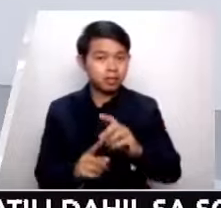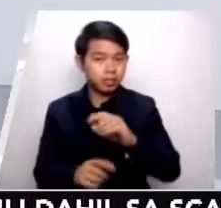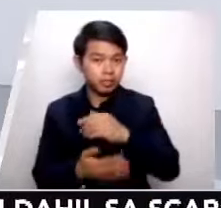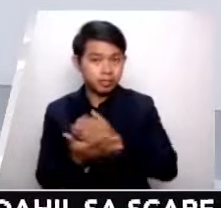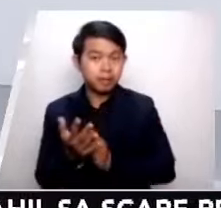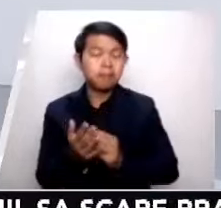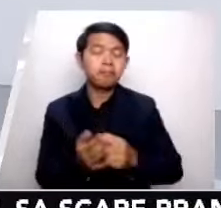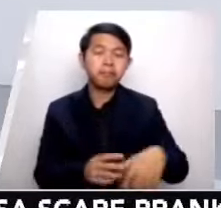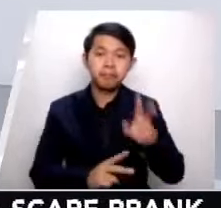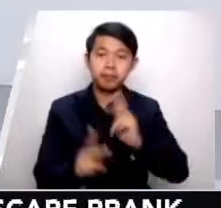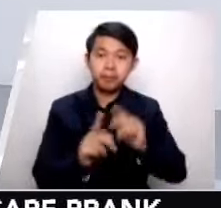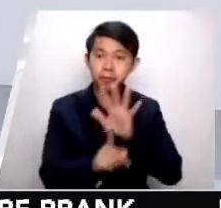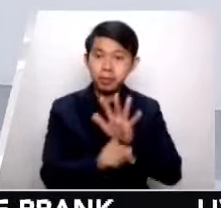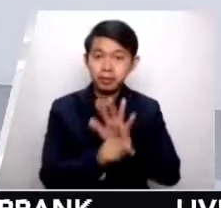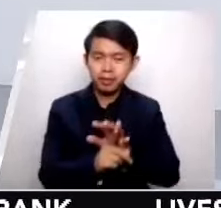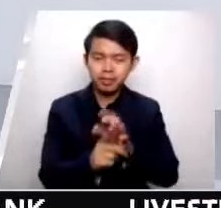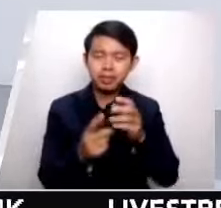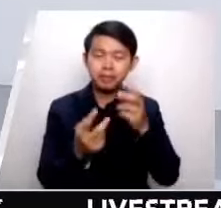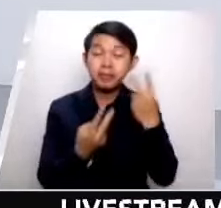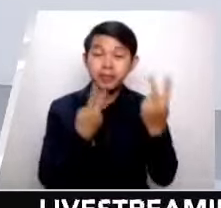Santos. Jamie?